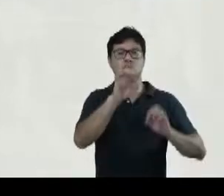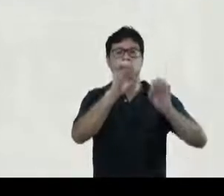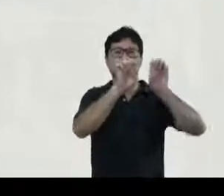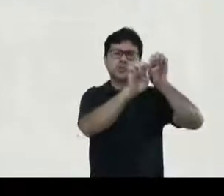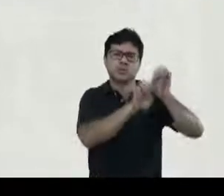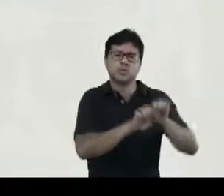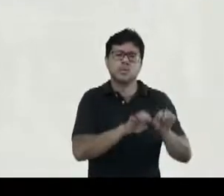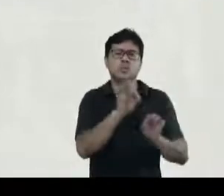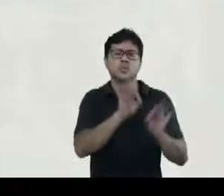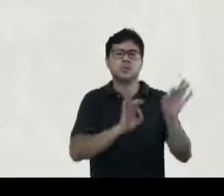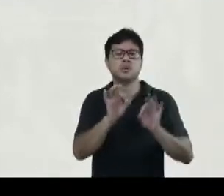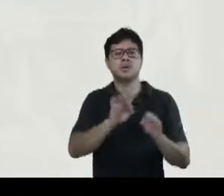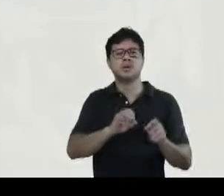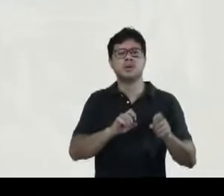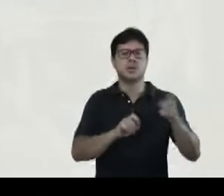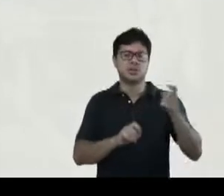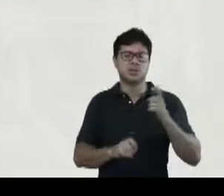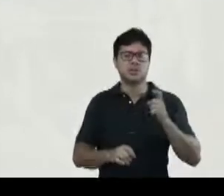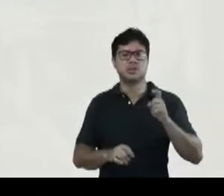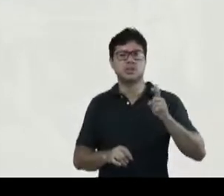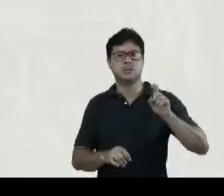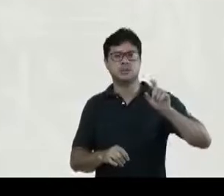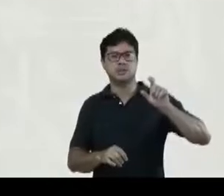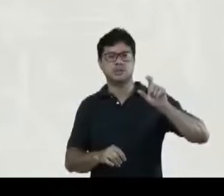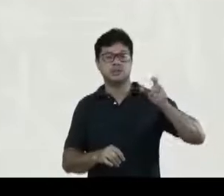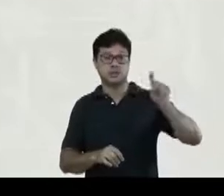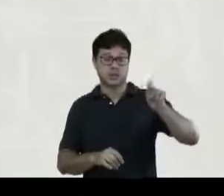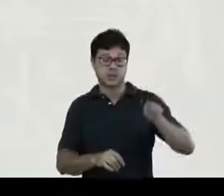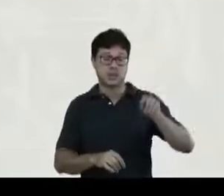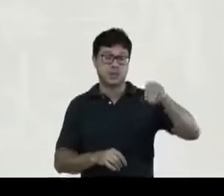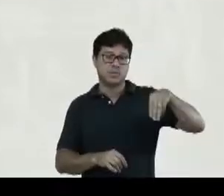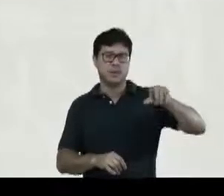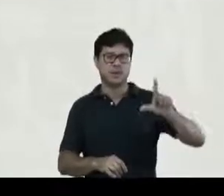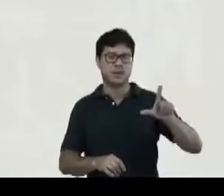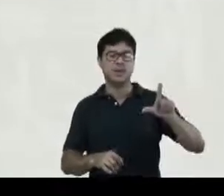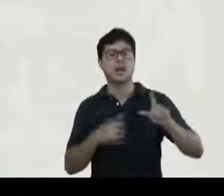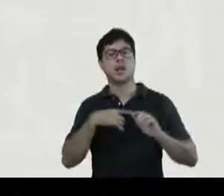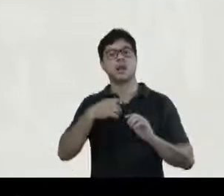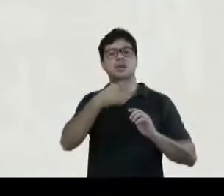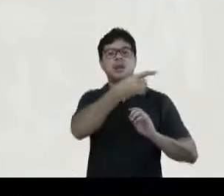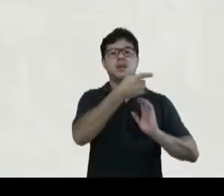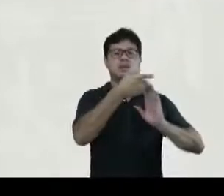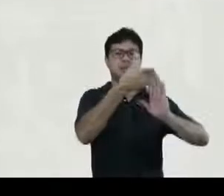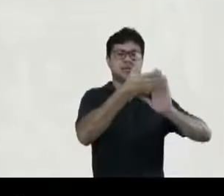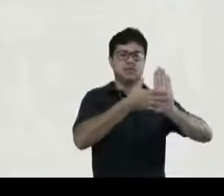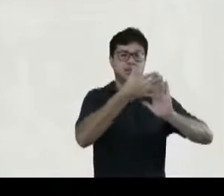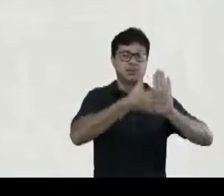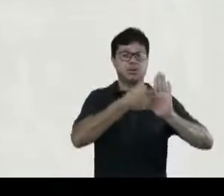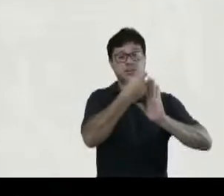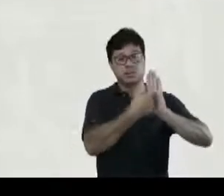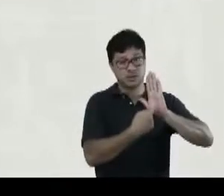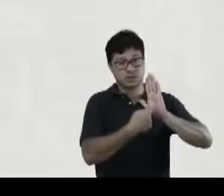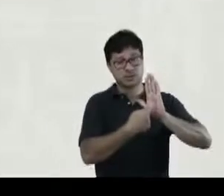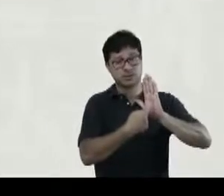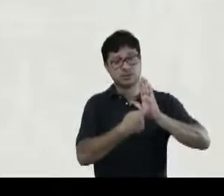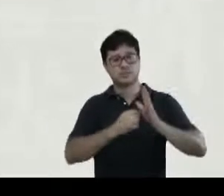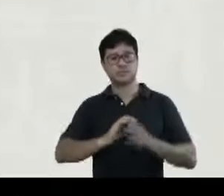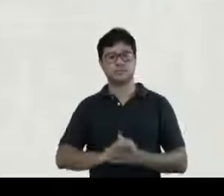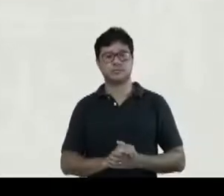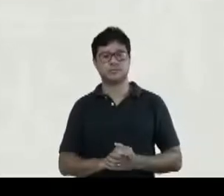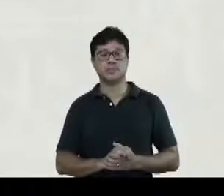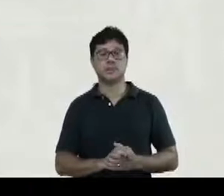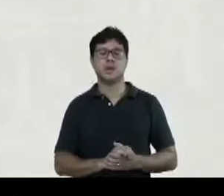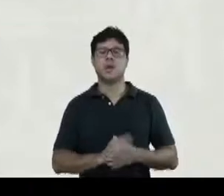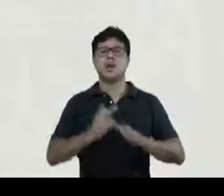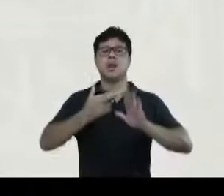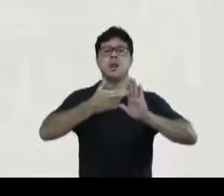Handschriften textbasierte XML-Strukturen wie TEI oder der im Archivbereich für